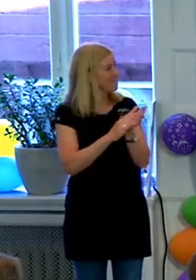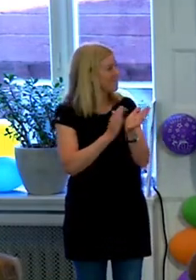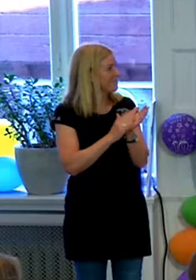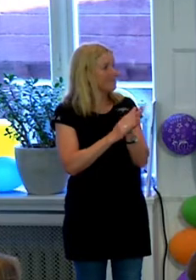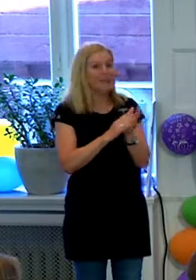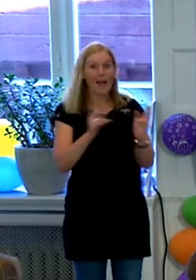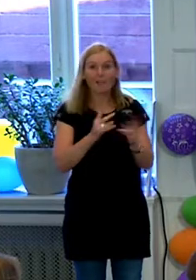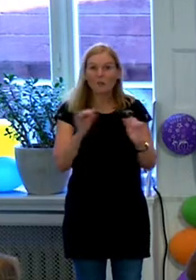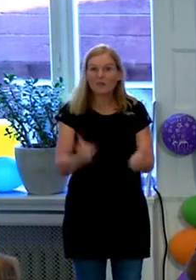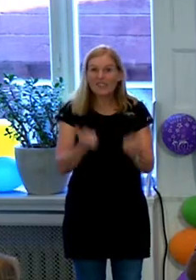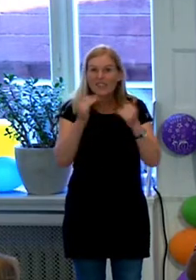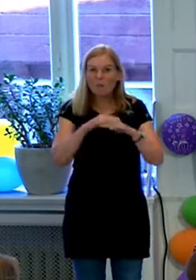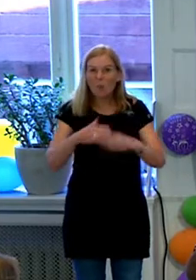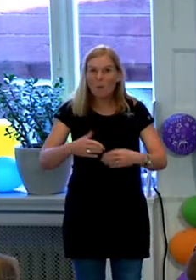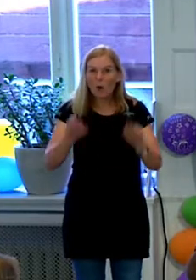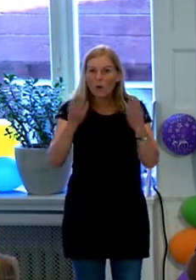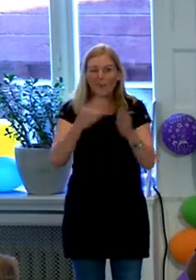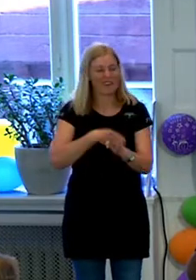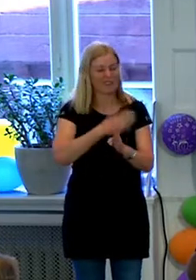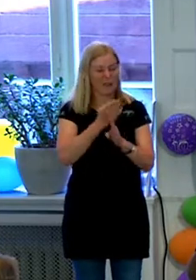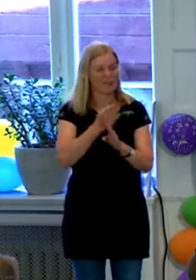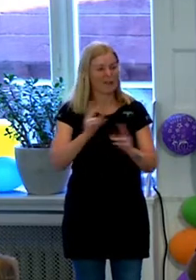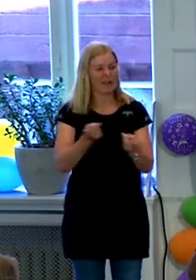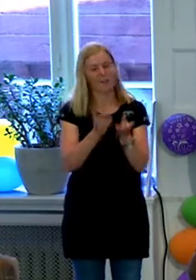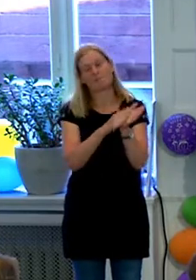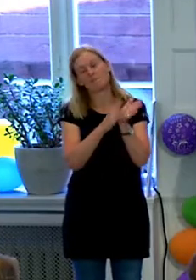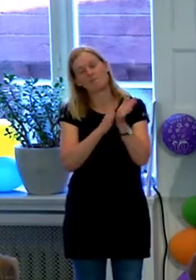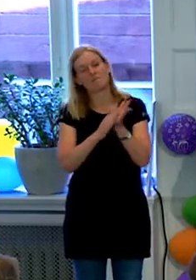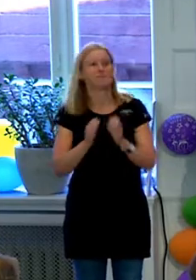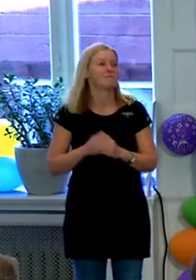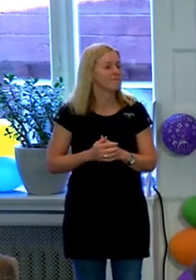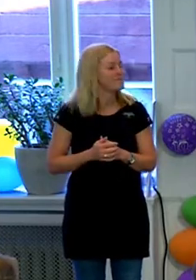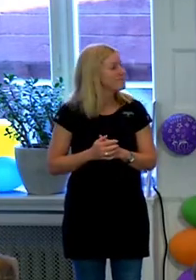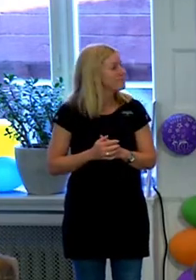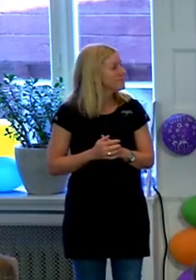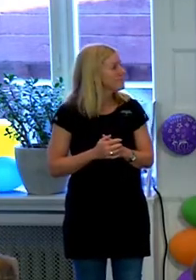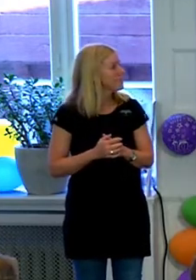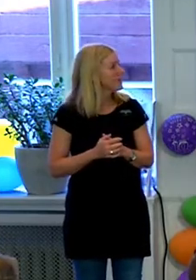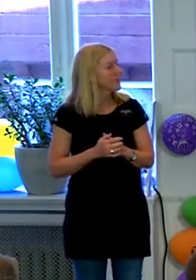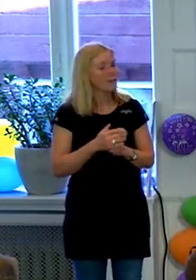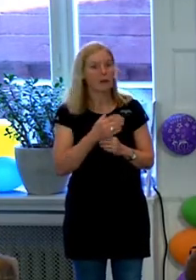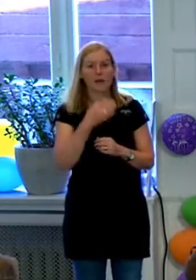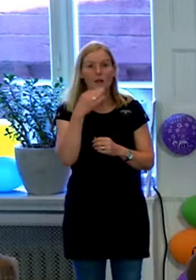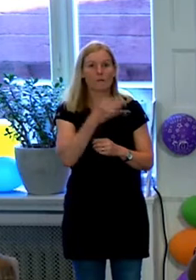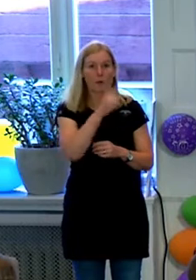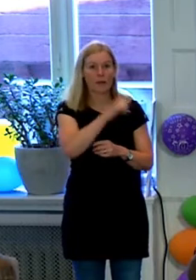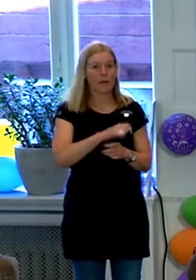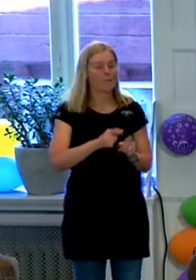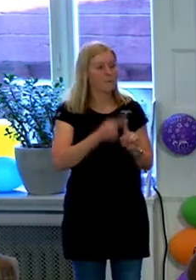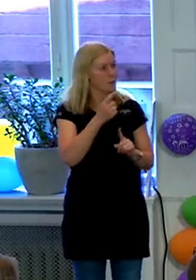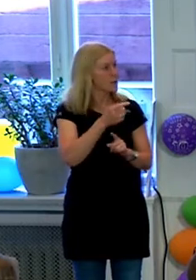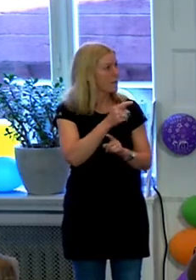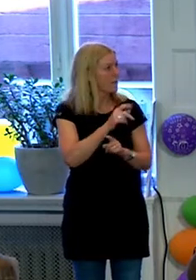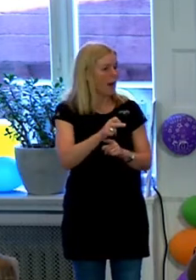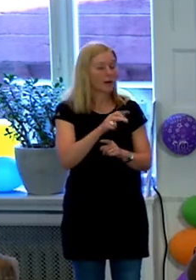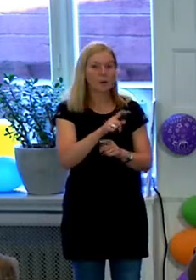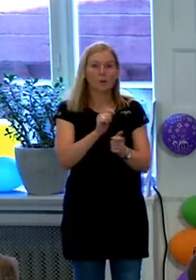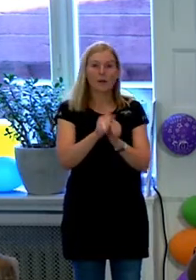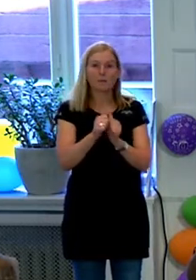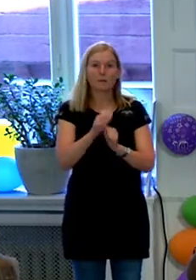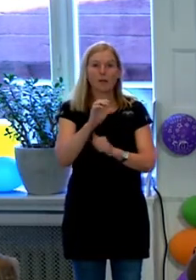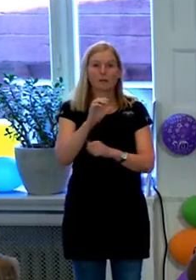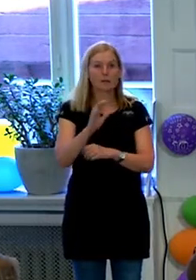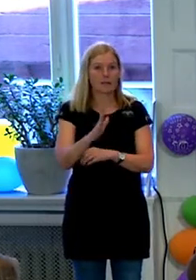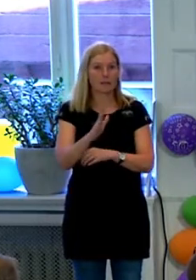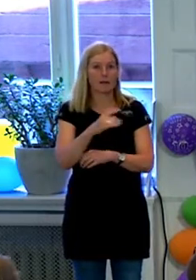tidigt på morgonen, va? Eller förmiddagen. Så bra. Jag vänder mig först till dig Per, för du representerar ju SJ